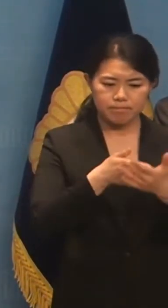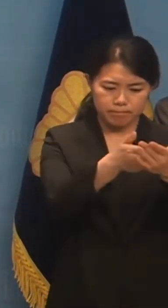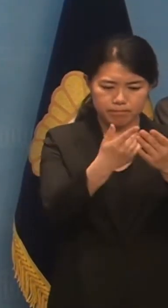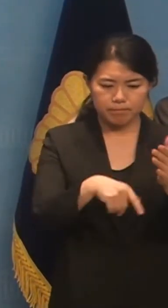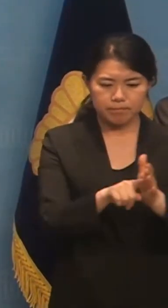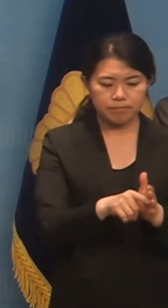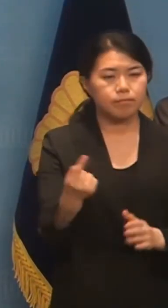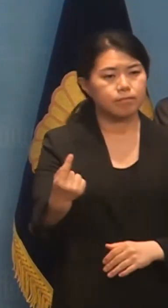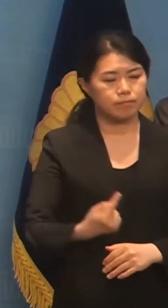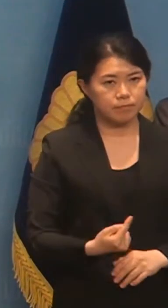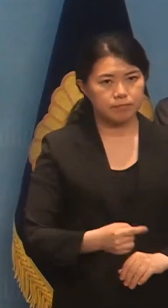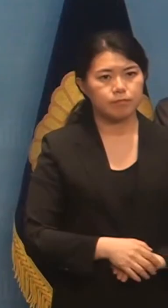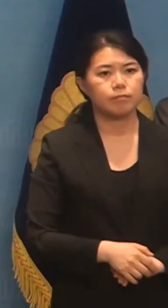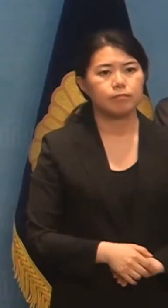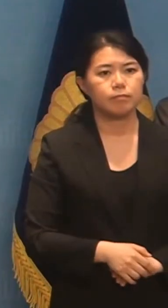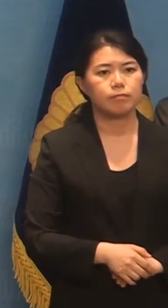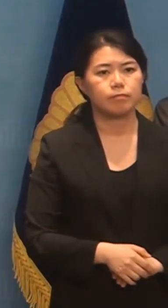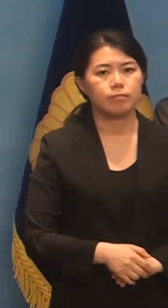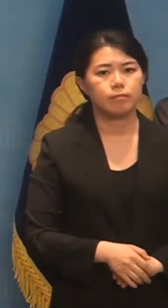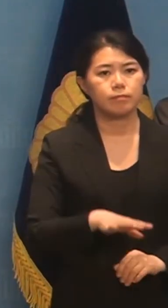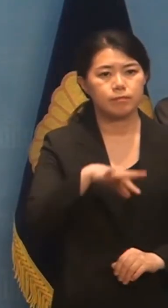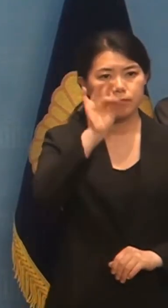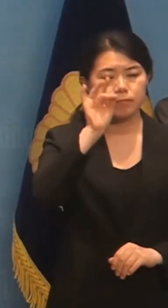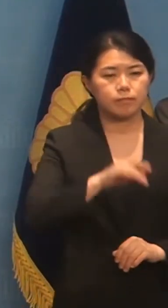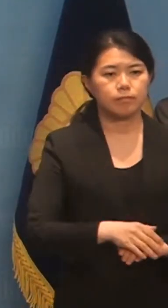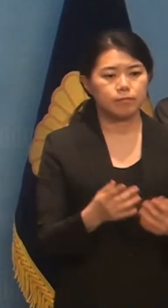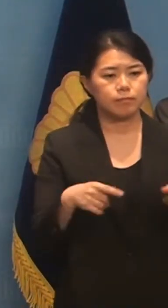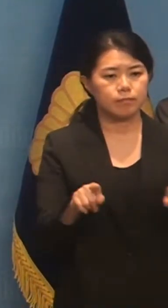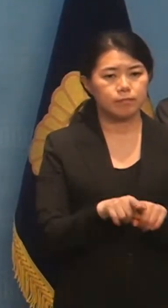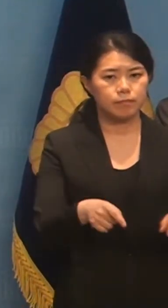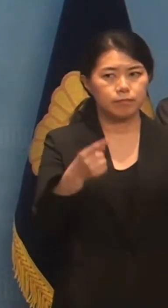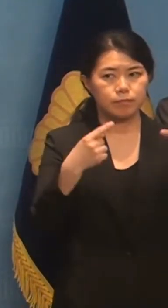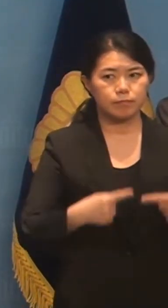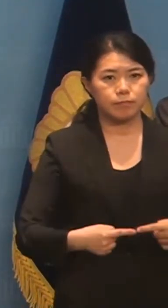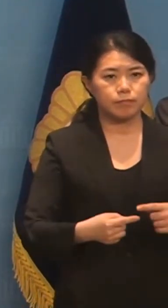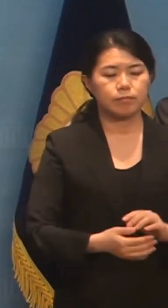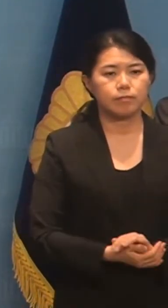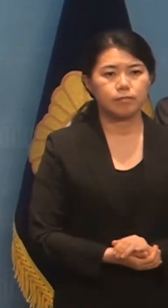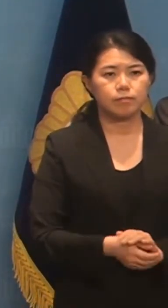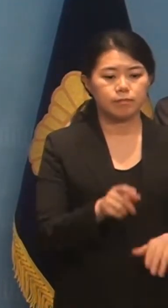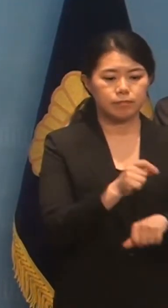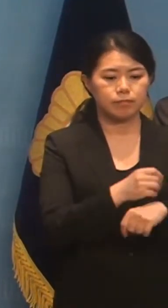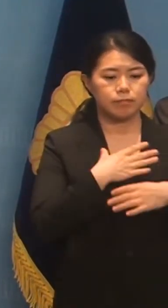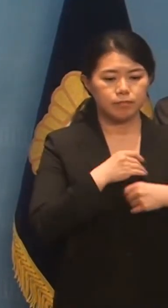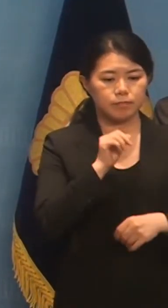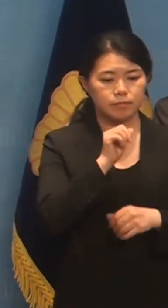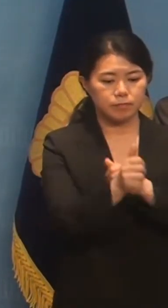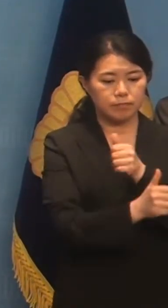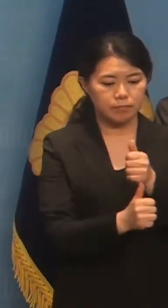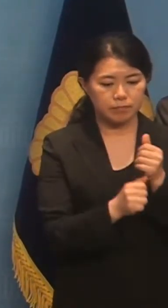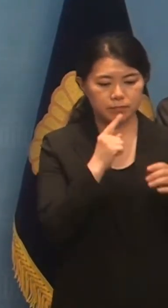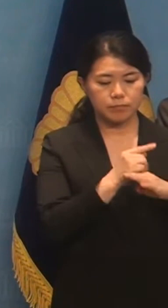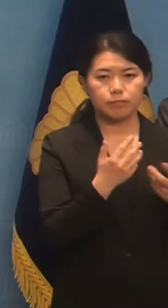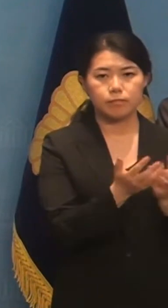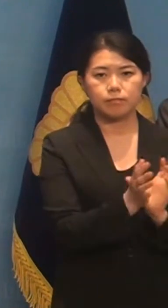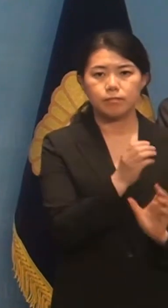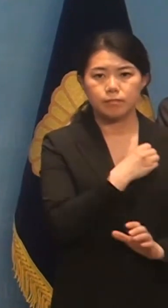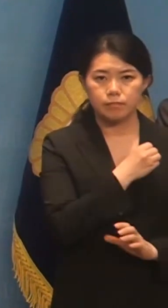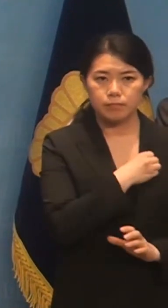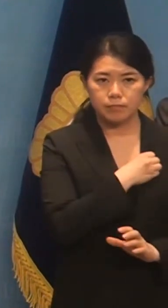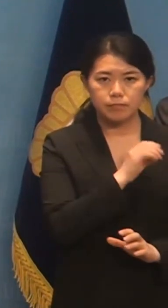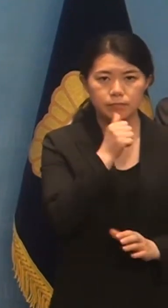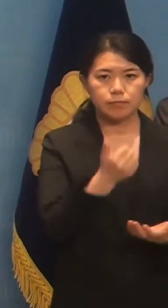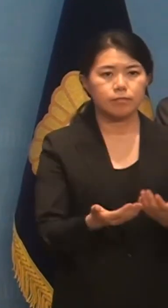자리에 함께하고 있습니다. 먼저 함께해 주신 우리 행정안전위원회 민주당 소속